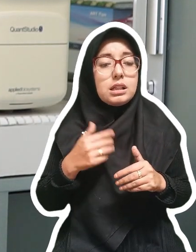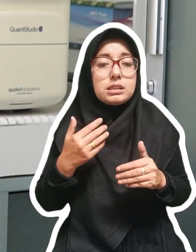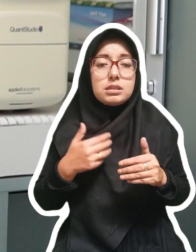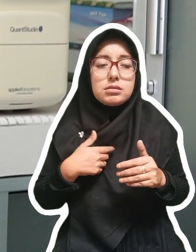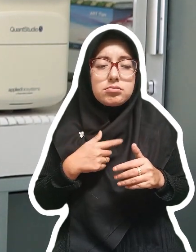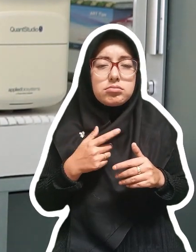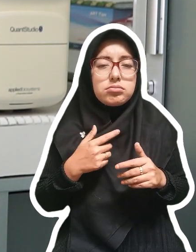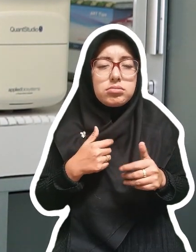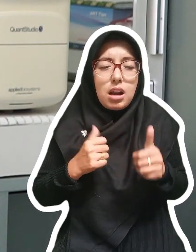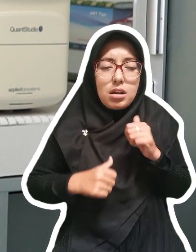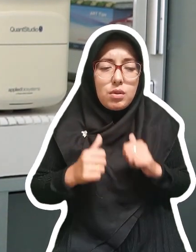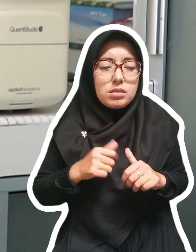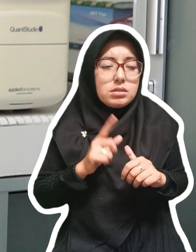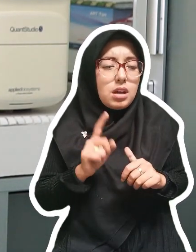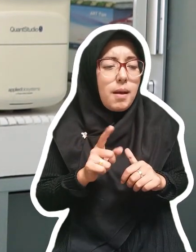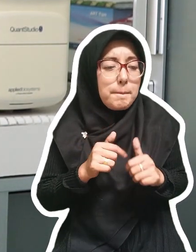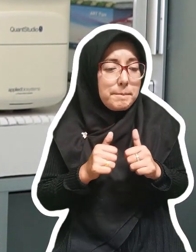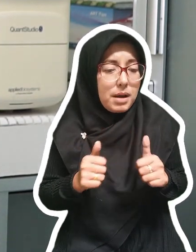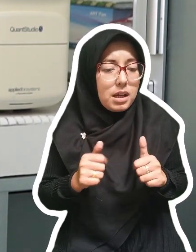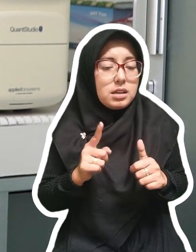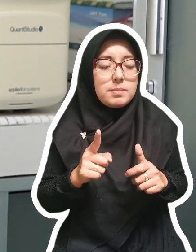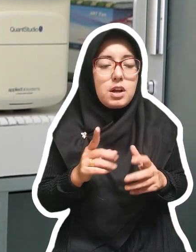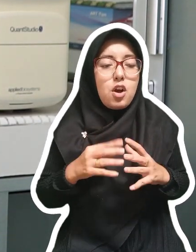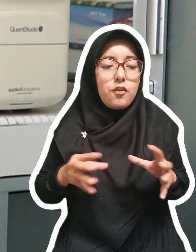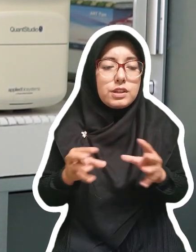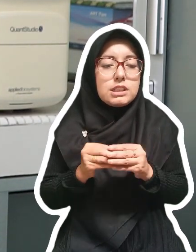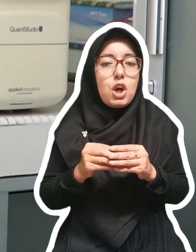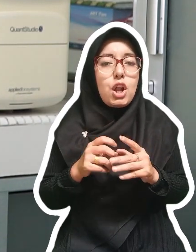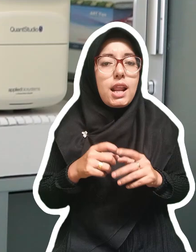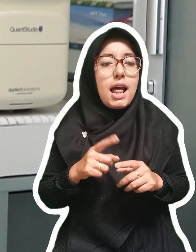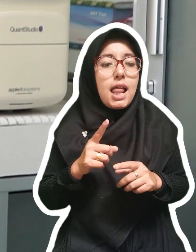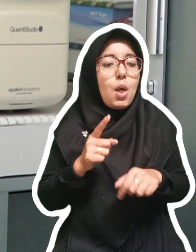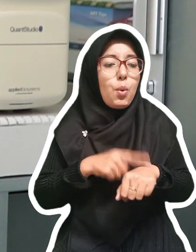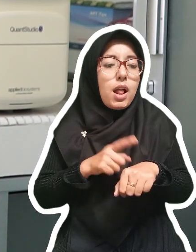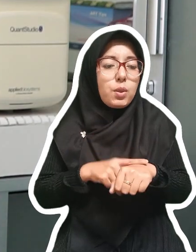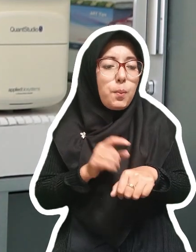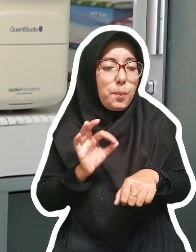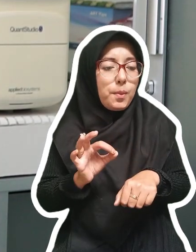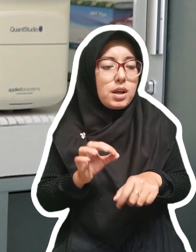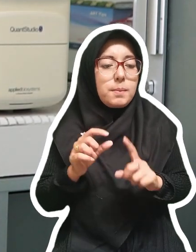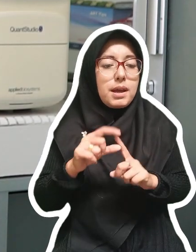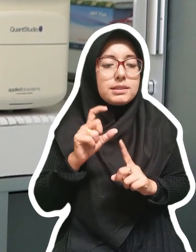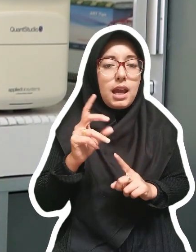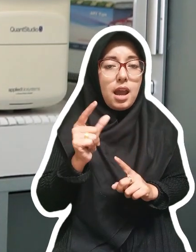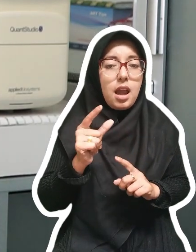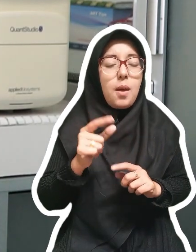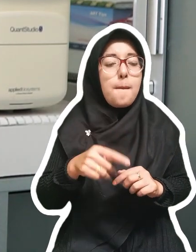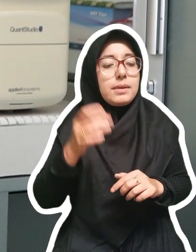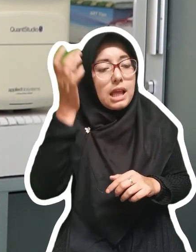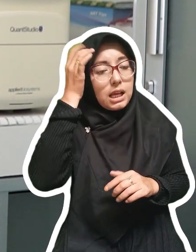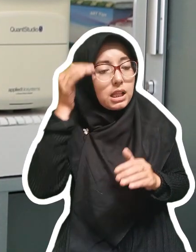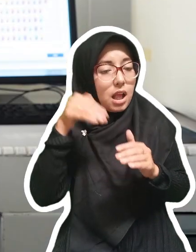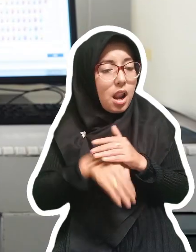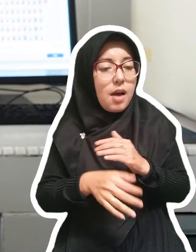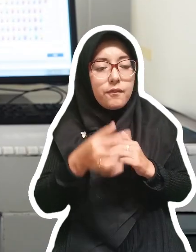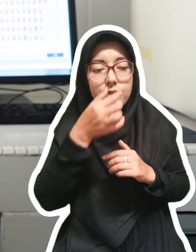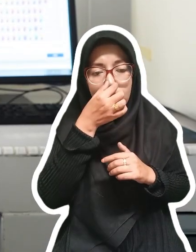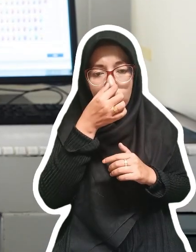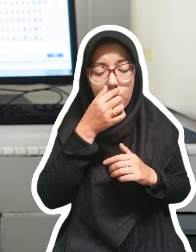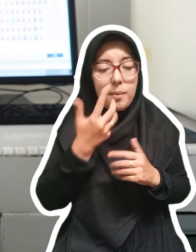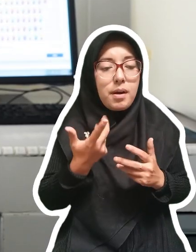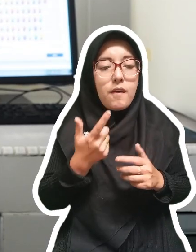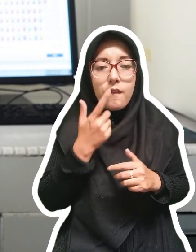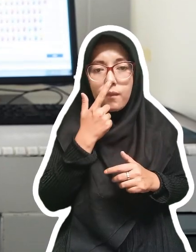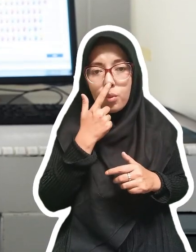secara baik secara konvensional maupun secara real-time PCR, yaitu penyakit avian influenza atau dikenal sebagai penyakit